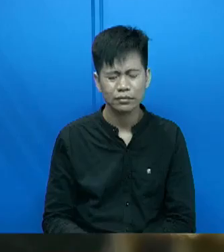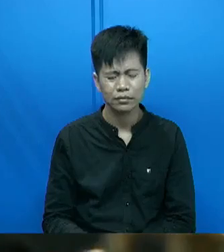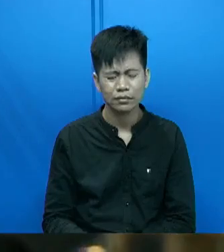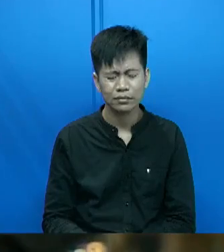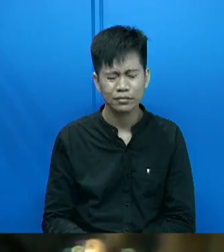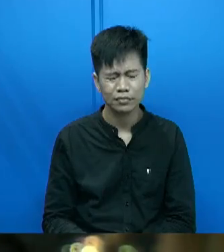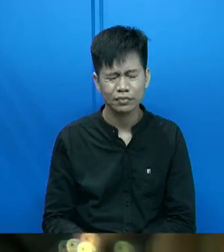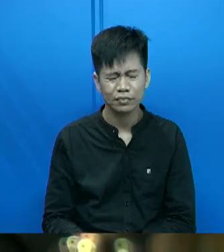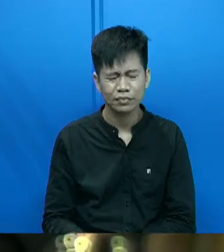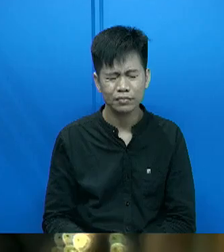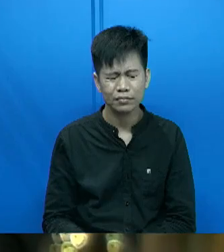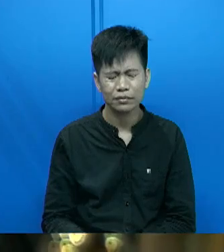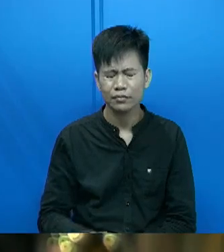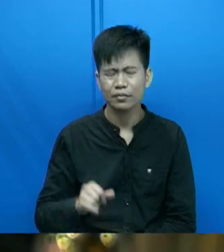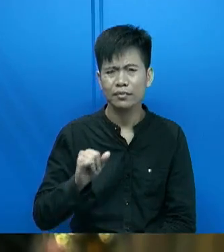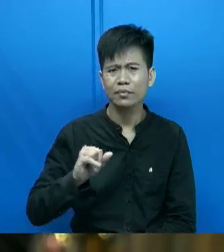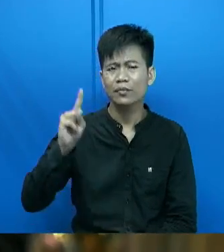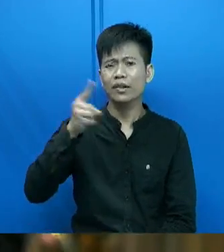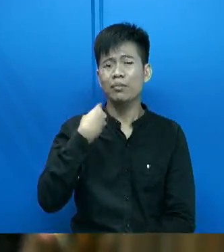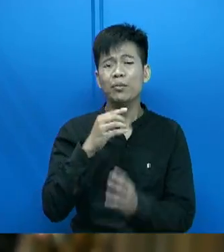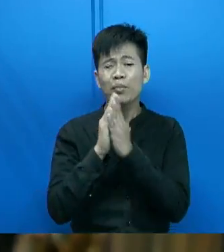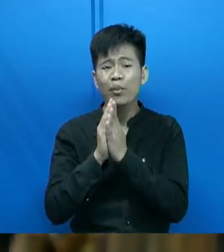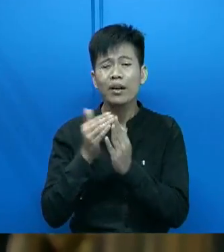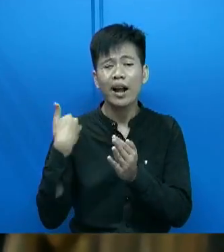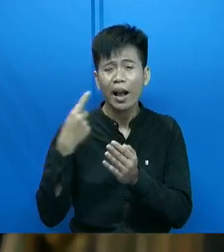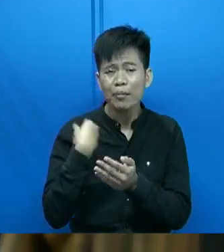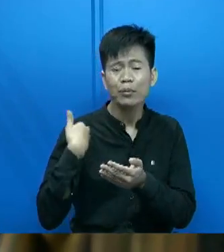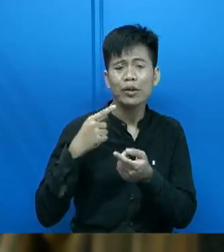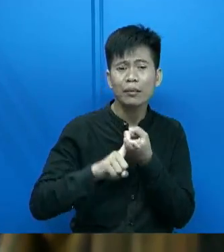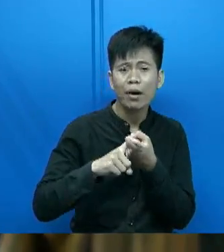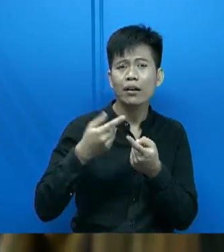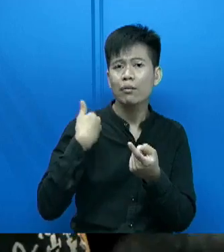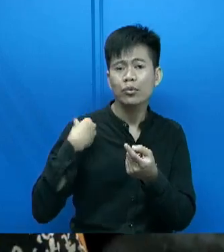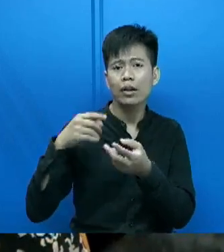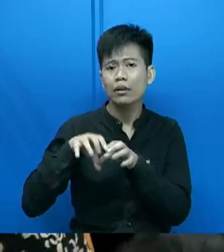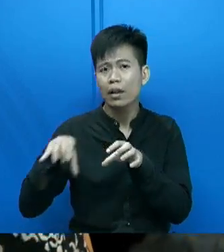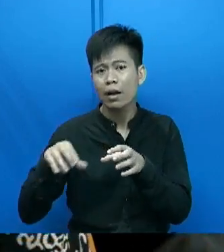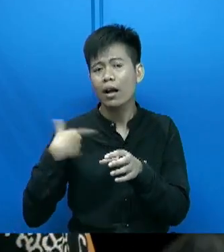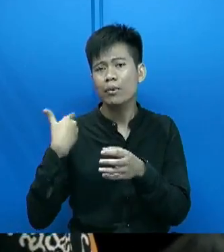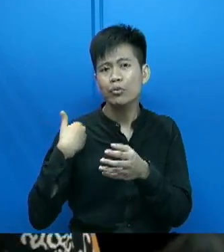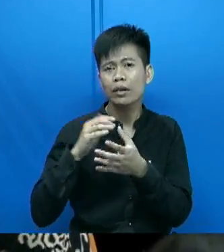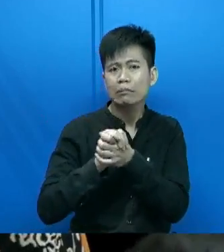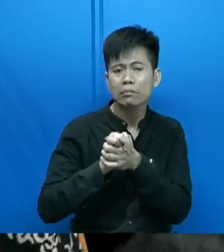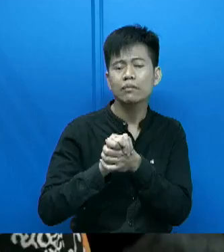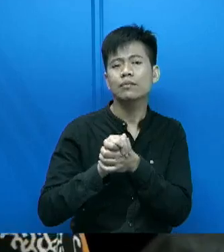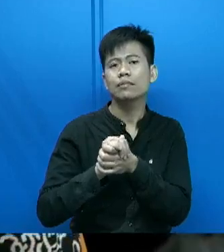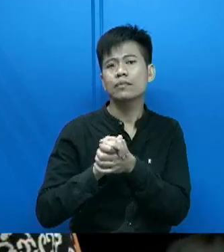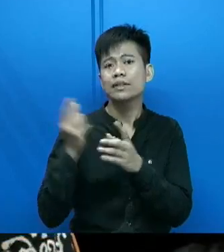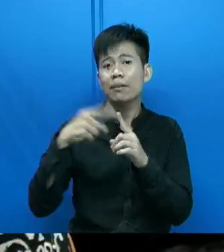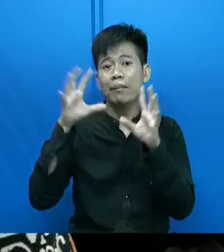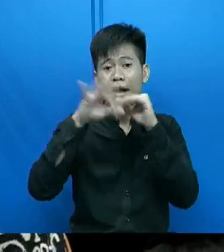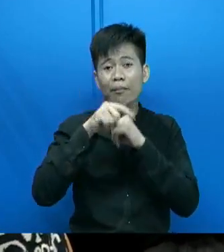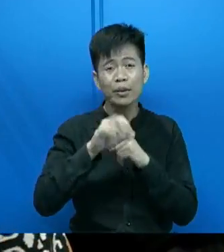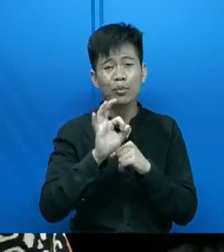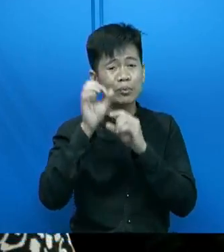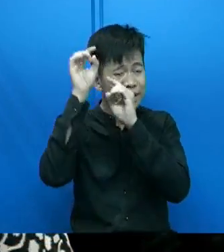ilal Islam. Ya Allah, kami mohon, kami punya teman-teman, kami punya tetangga, kami punya kerabat, kami punya kawan. Sampai malam ini mereka belum